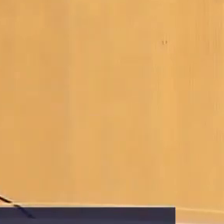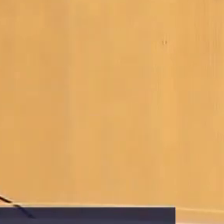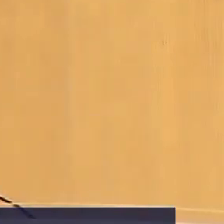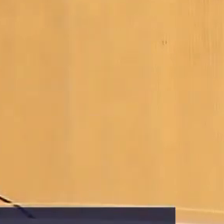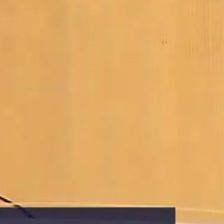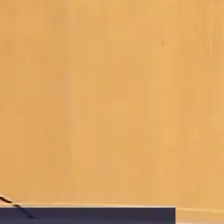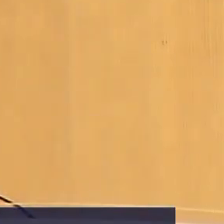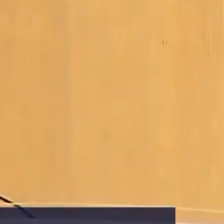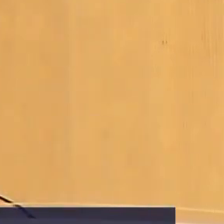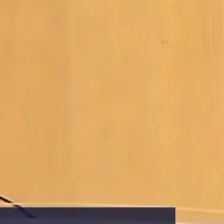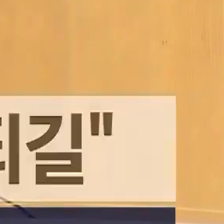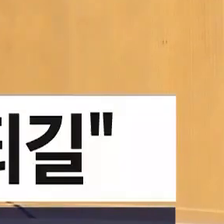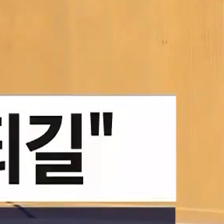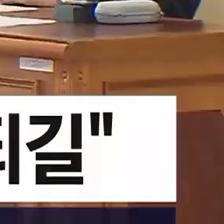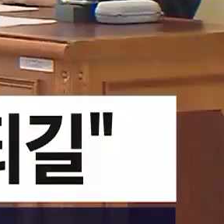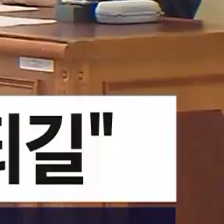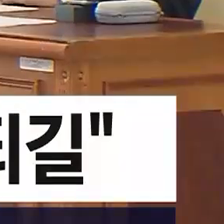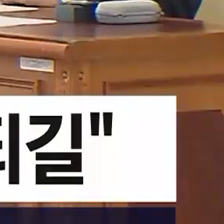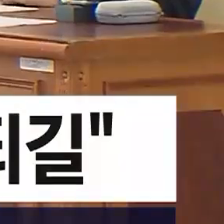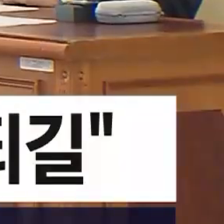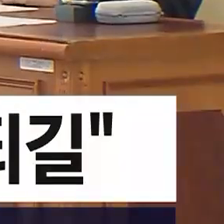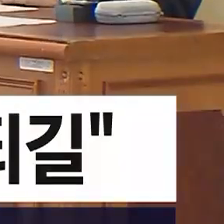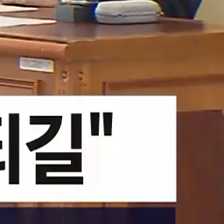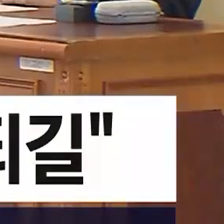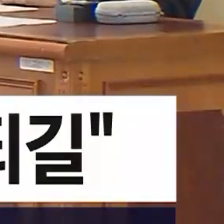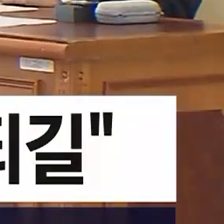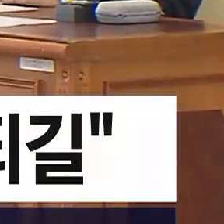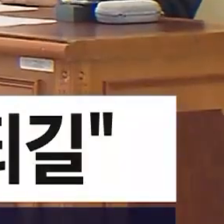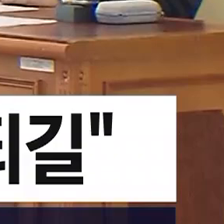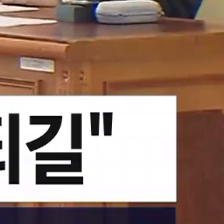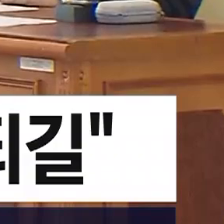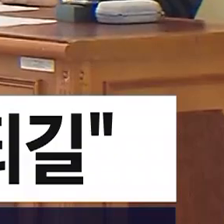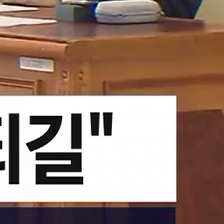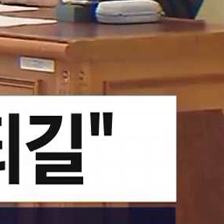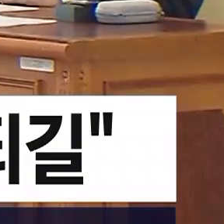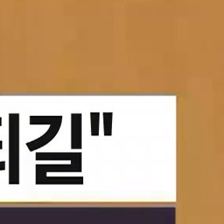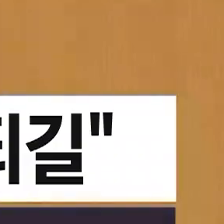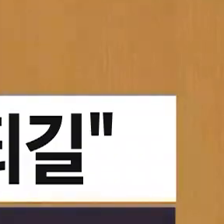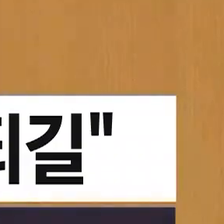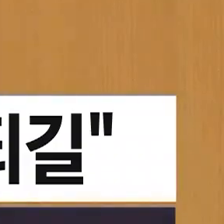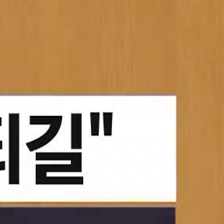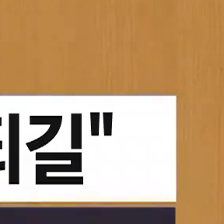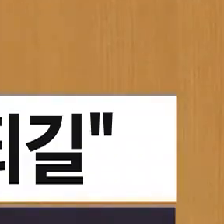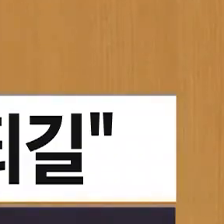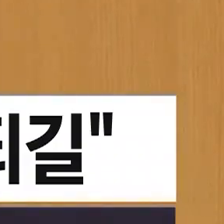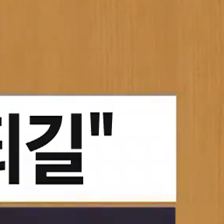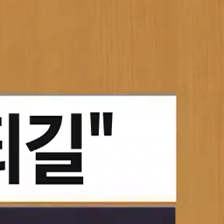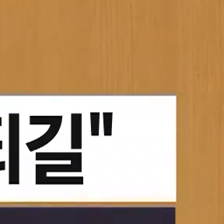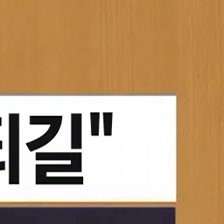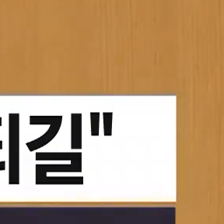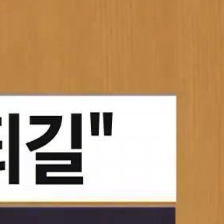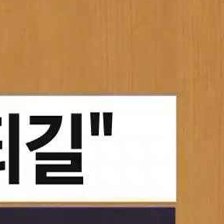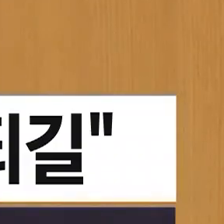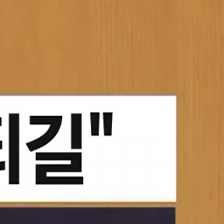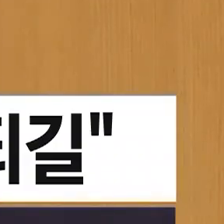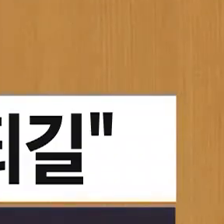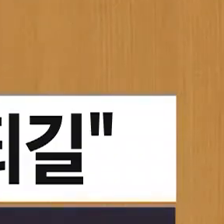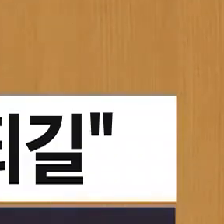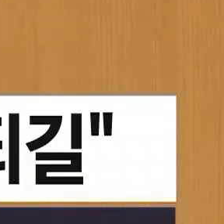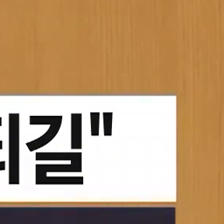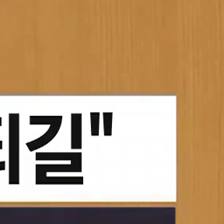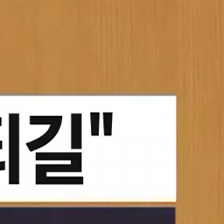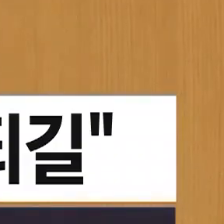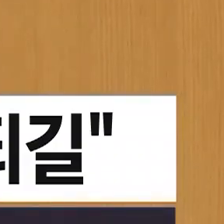밝혔습니다. 그러면서 자신의 사직서 제출이 앞으로 국회에서 진행되는 입법 과정에 의원들이 한 번